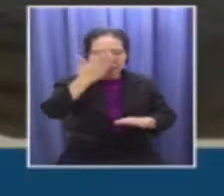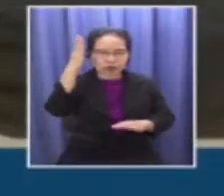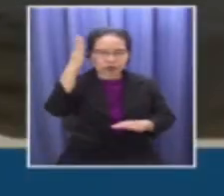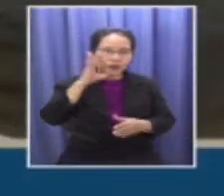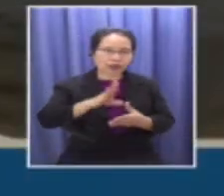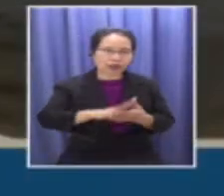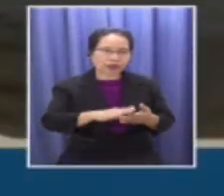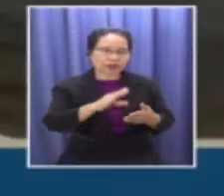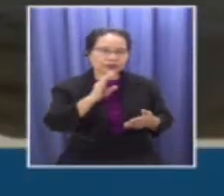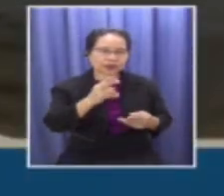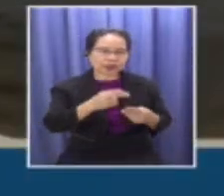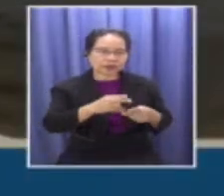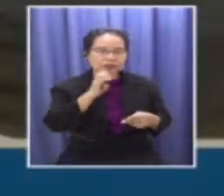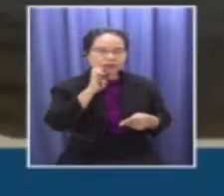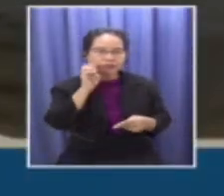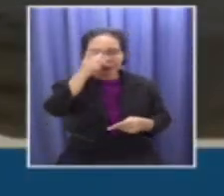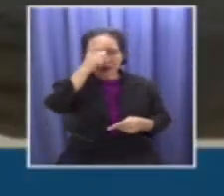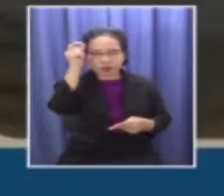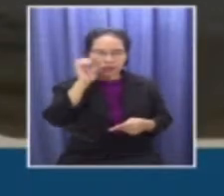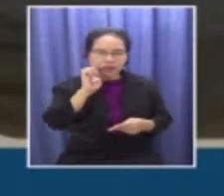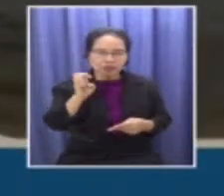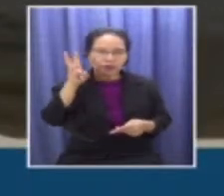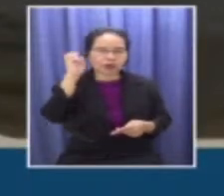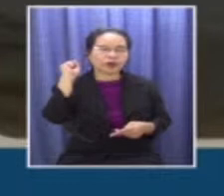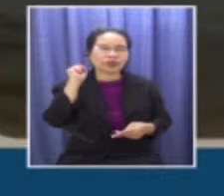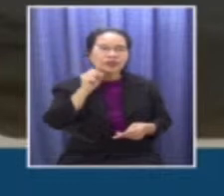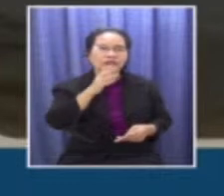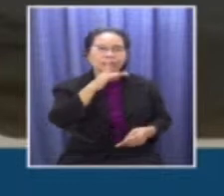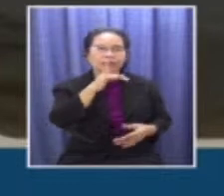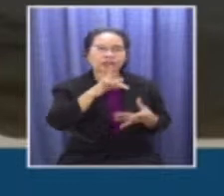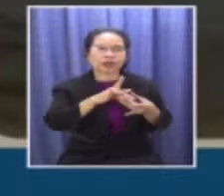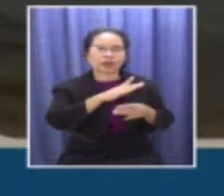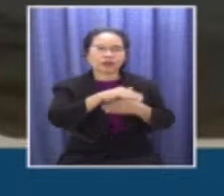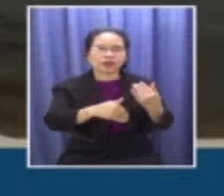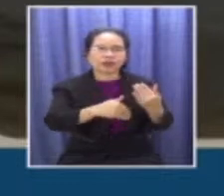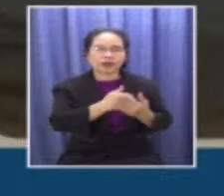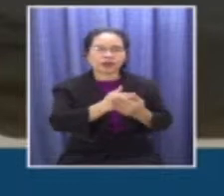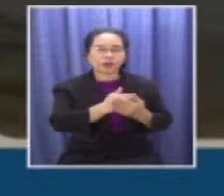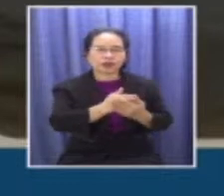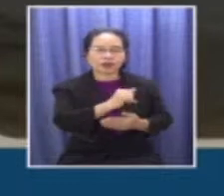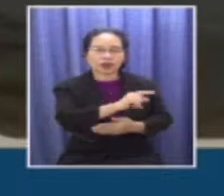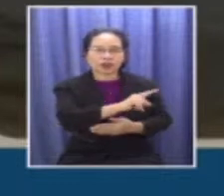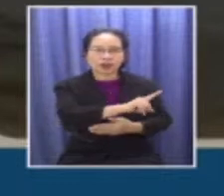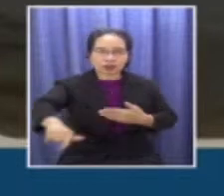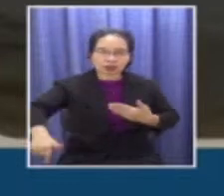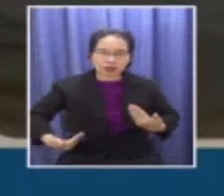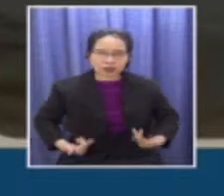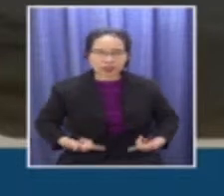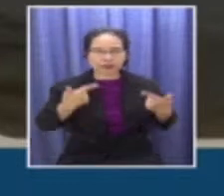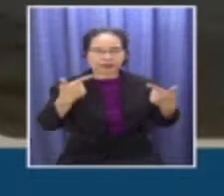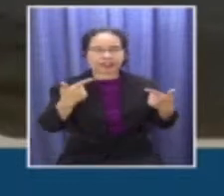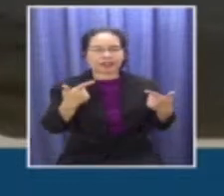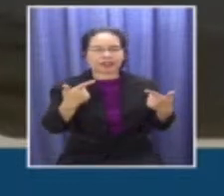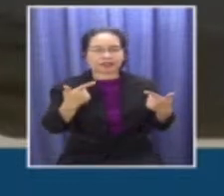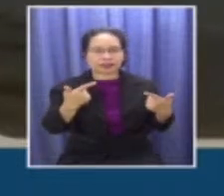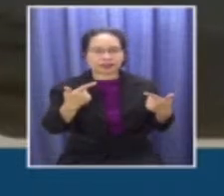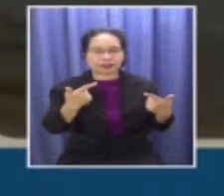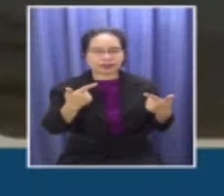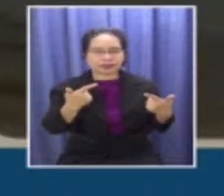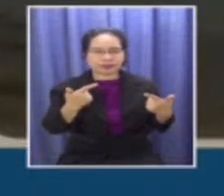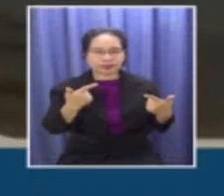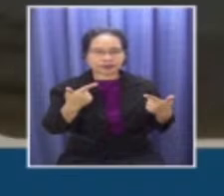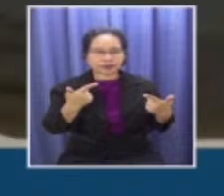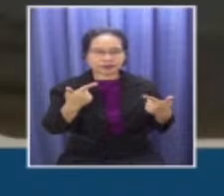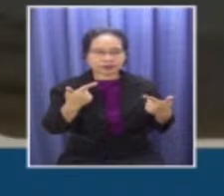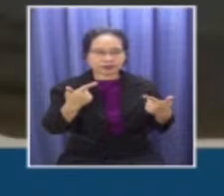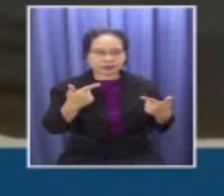ba bɛhunu ɔma yɛnkenkan Genesis nwoma atimi yɛnsa nkyɛ mu aduonu na Adam tɔɔ ne yere